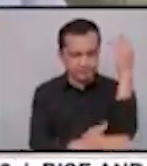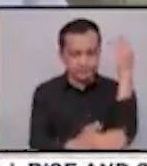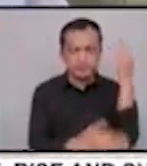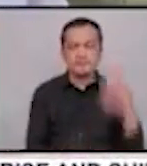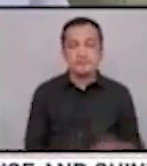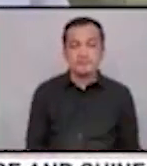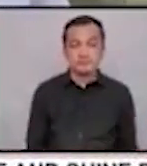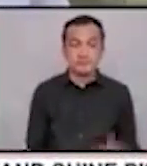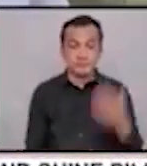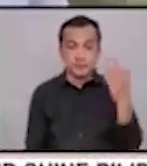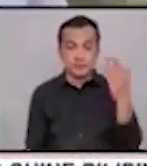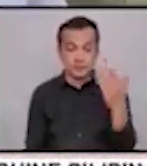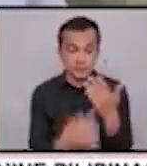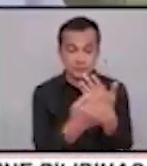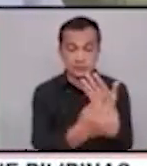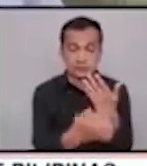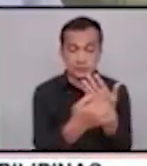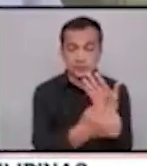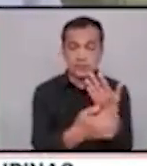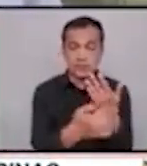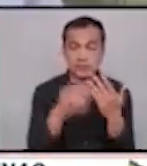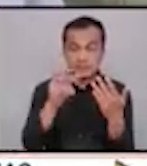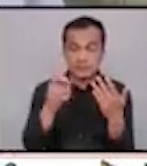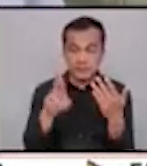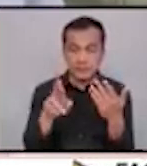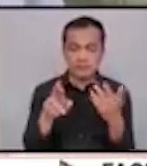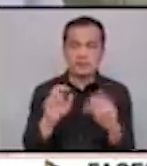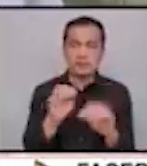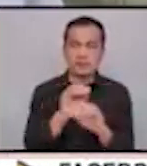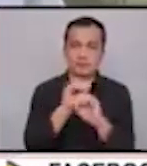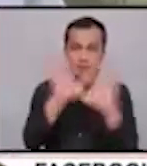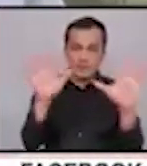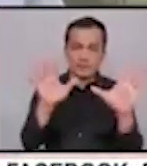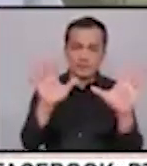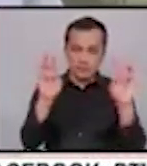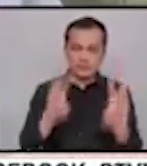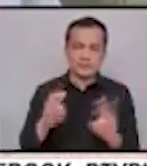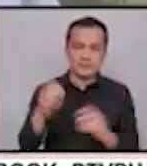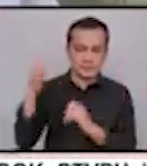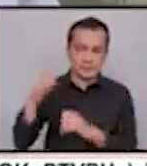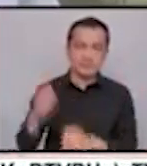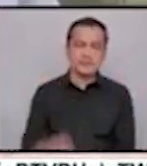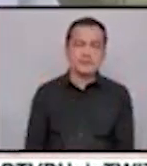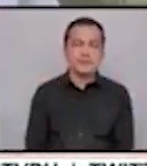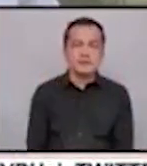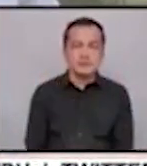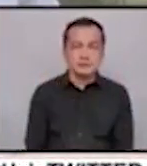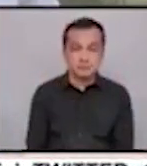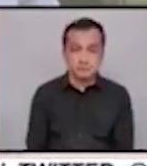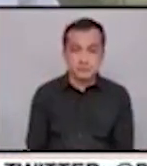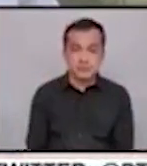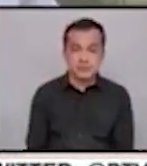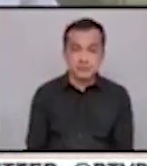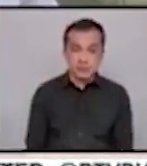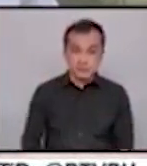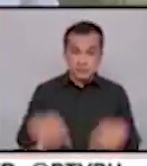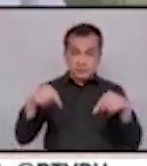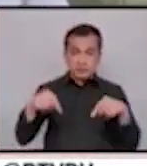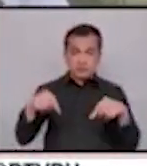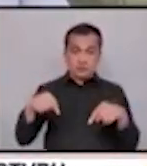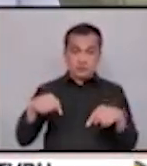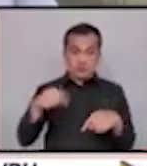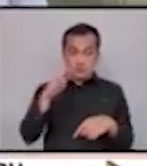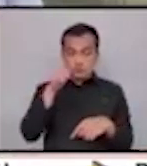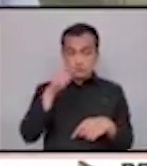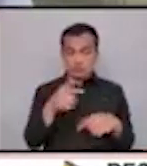natitirang bahagi ng bansa ay makakaranas naman ng mas maliwala sa panahon ang aasahan. Dito sa Luzon, asahan ng mas maaliwala sa panahon sa